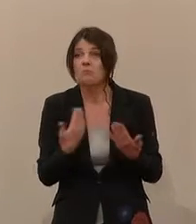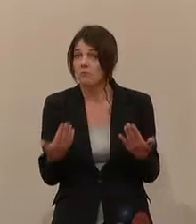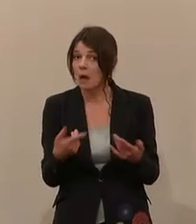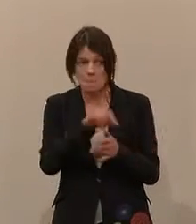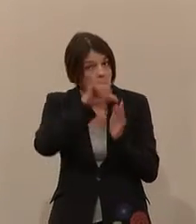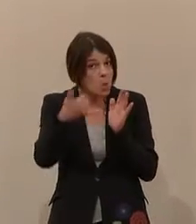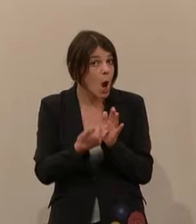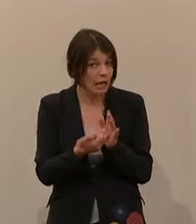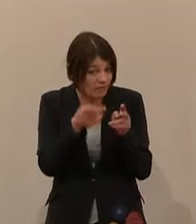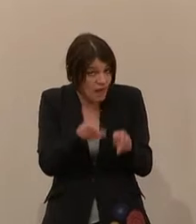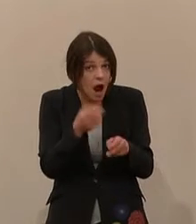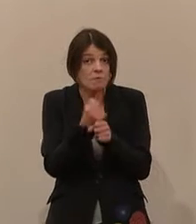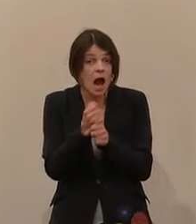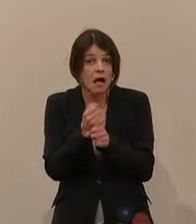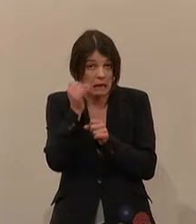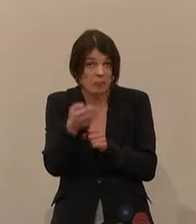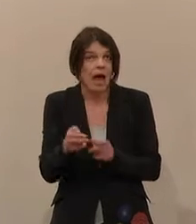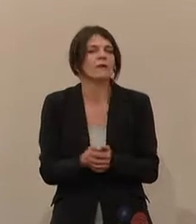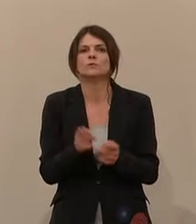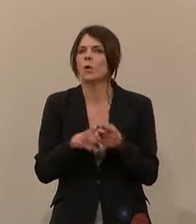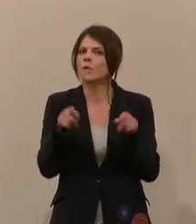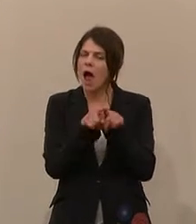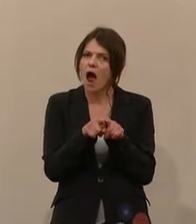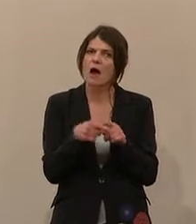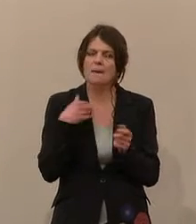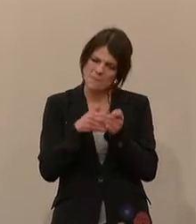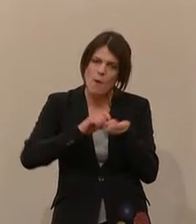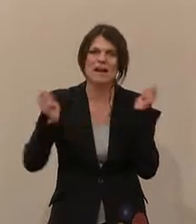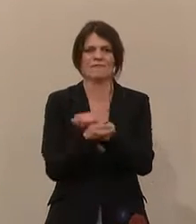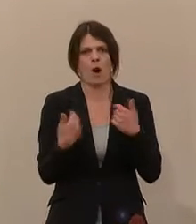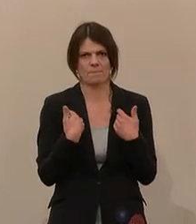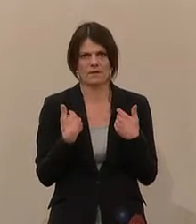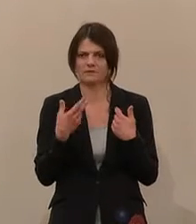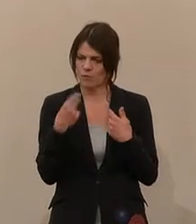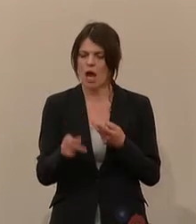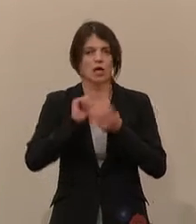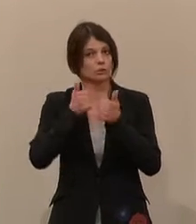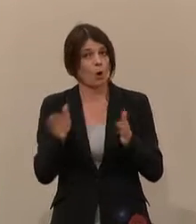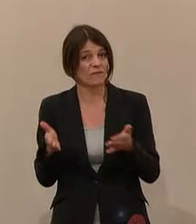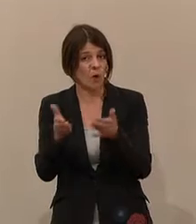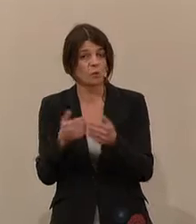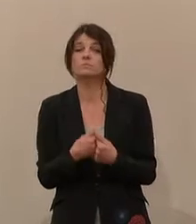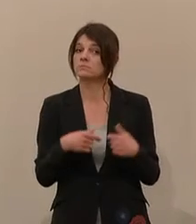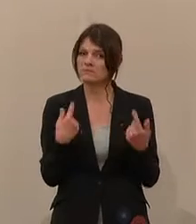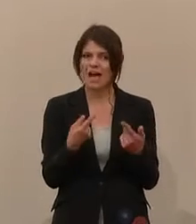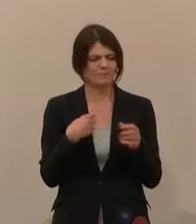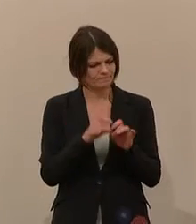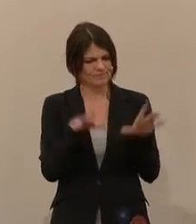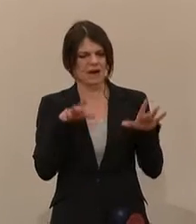diese Projekte wirklich gemacht werden und dass wir endlich eine Reform brauchen der Sportförderung, die uns frei von